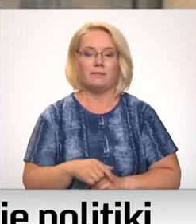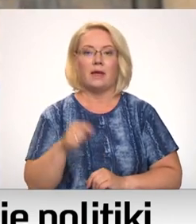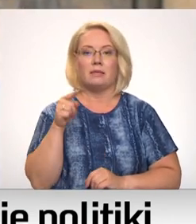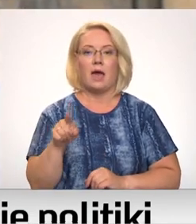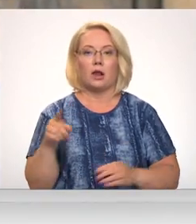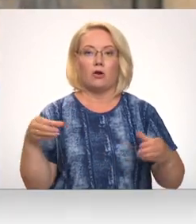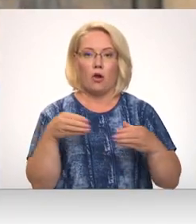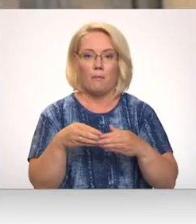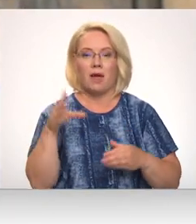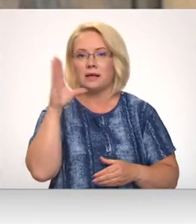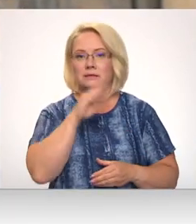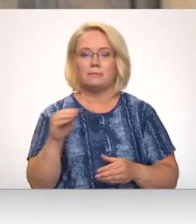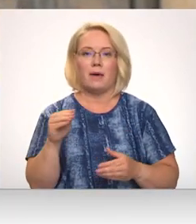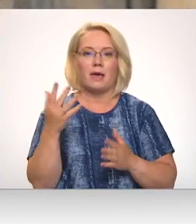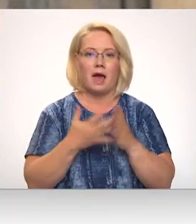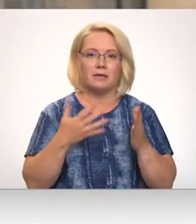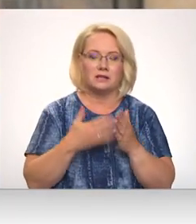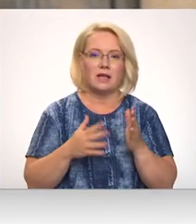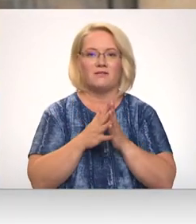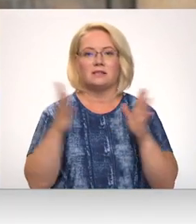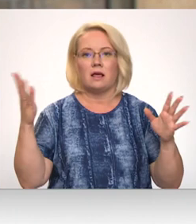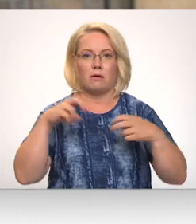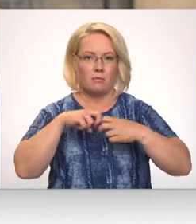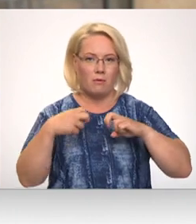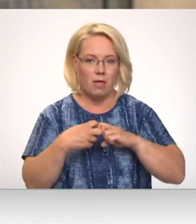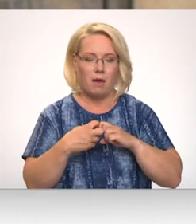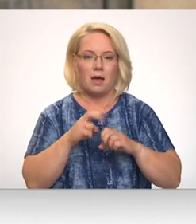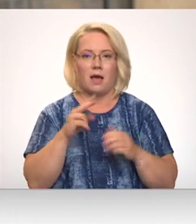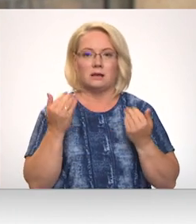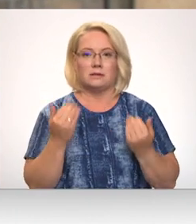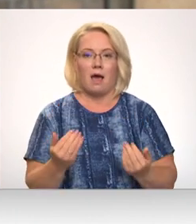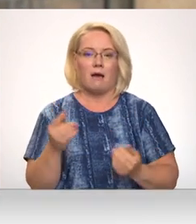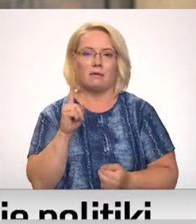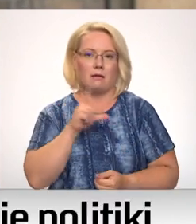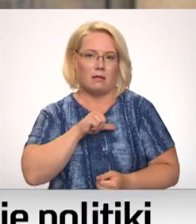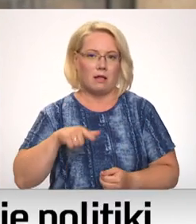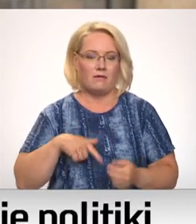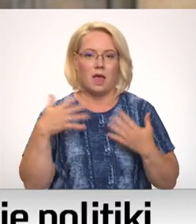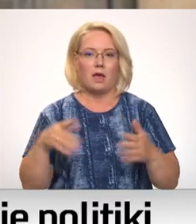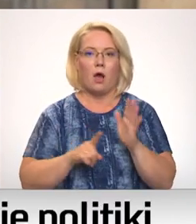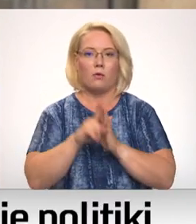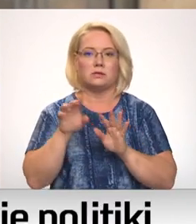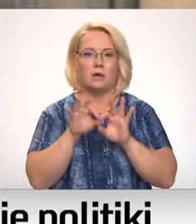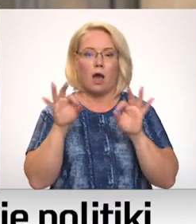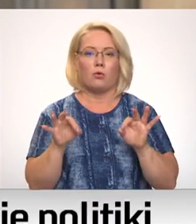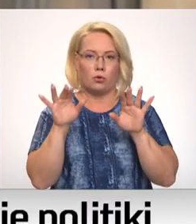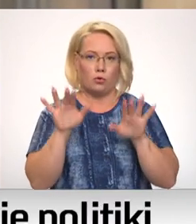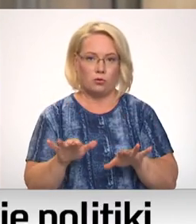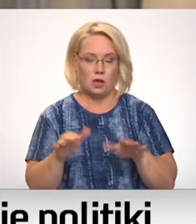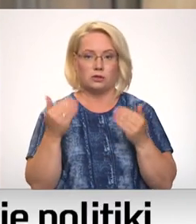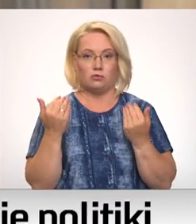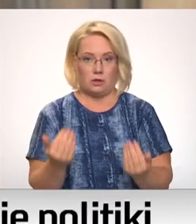kas spēja risināt vislielākos izaicinājumus, kas šobrīd ir priekšā Latvijai jau sākot no rudens, jau faktiski